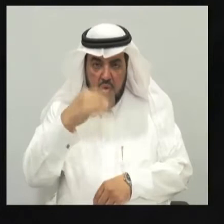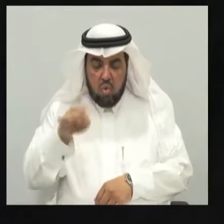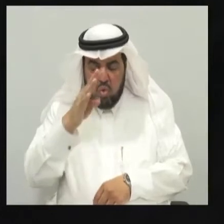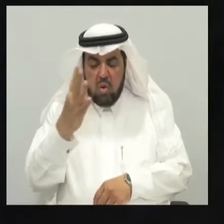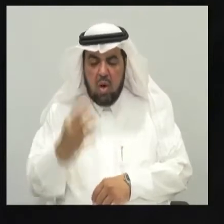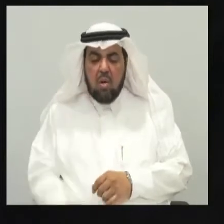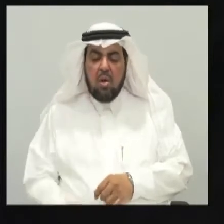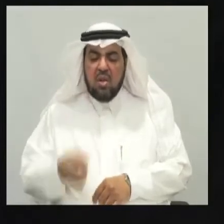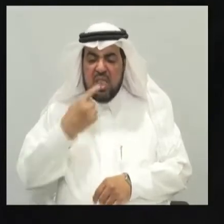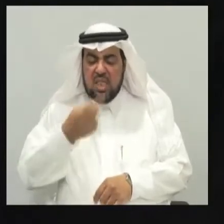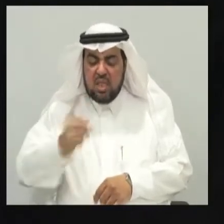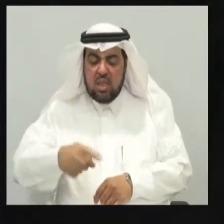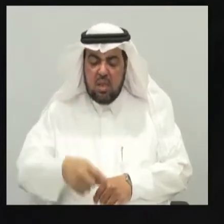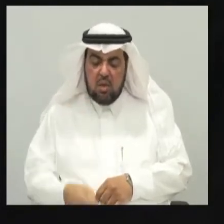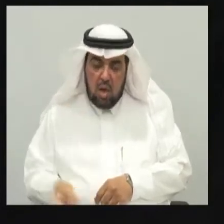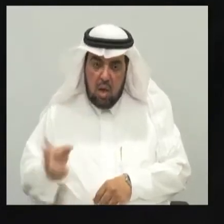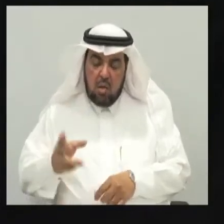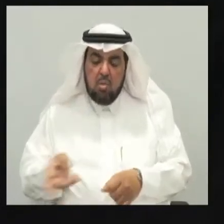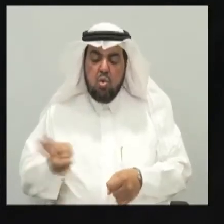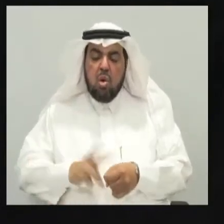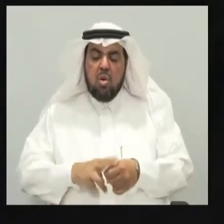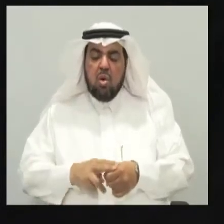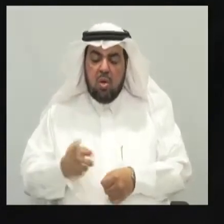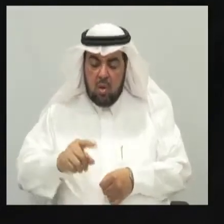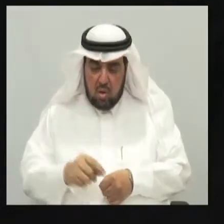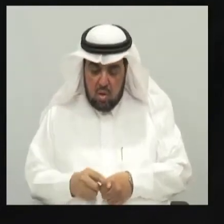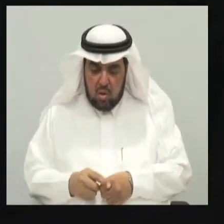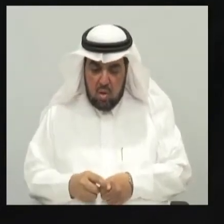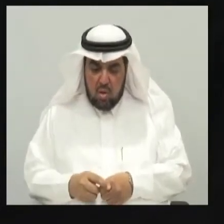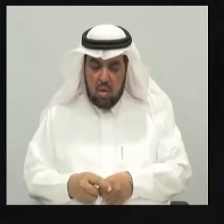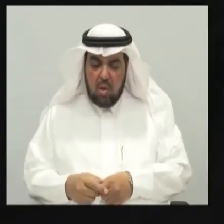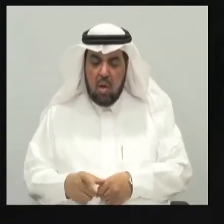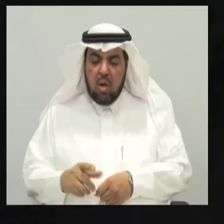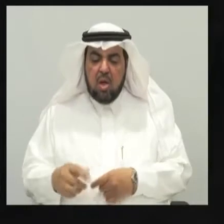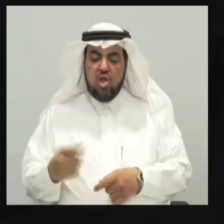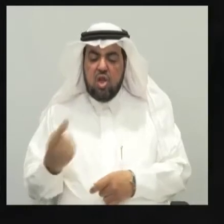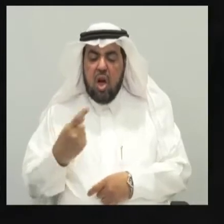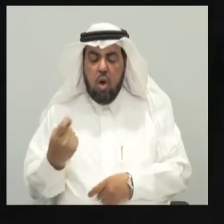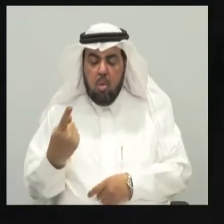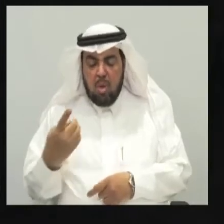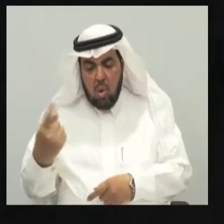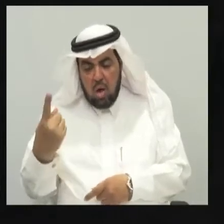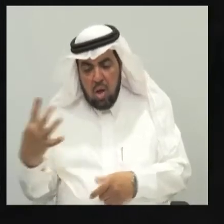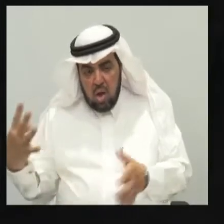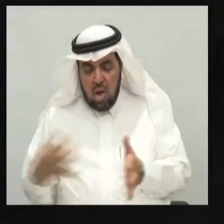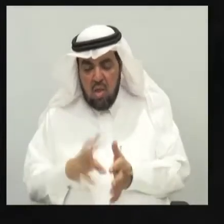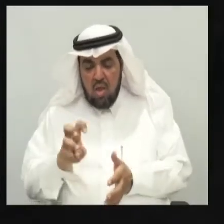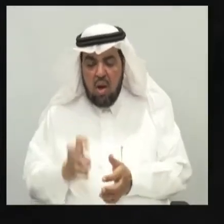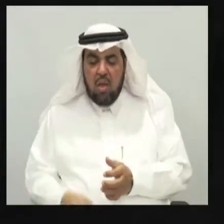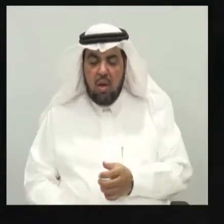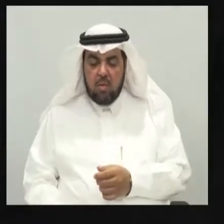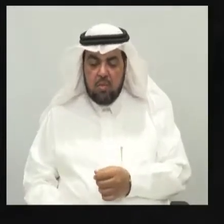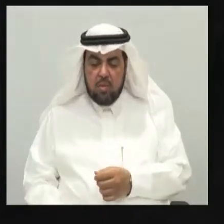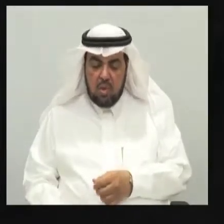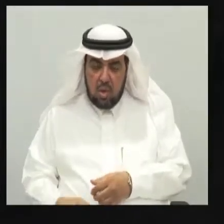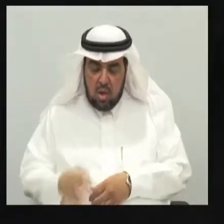سنة تتكرر، إذن هي بصورة ماذا؟ دورية. أيام الشهر أيضا تتكرر بصورة دورية، بحيث ما الذي يضمن لي